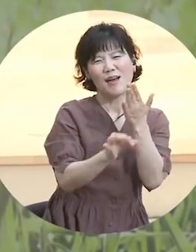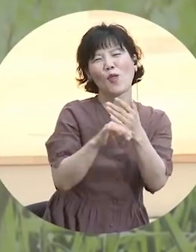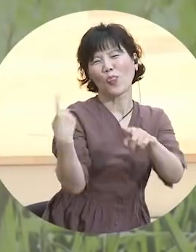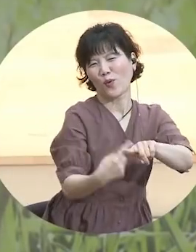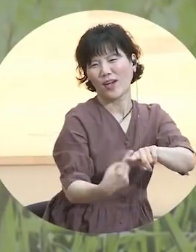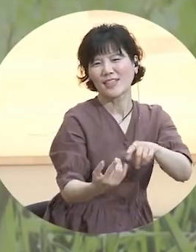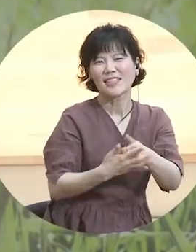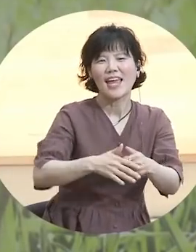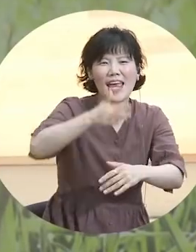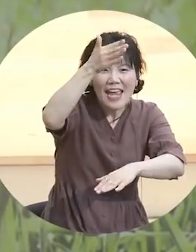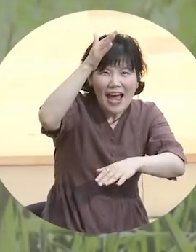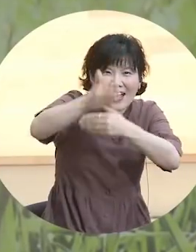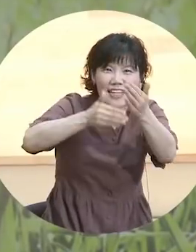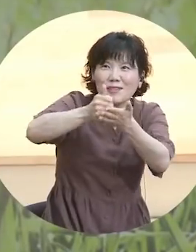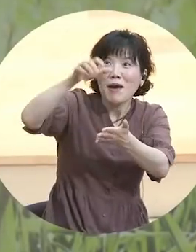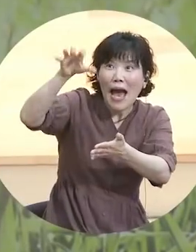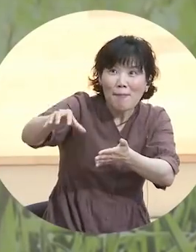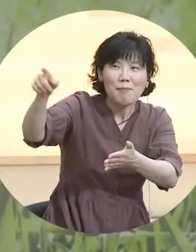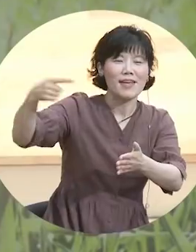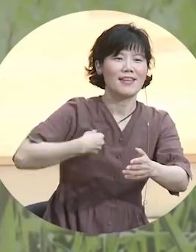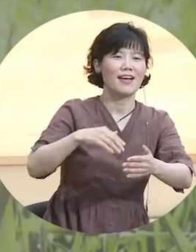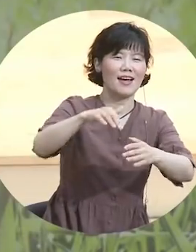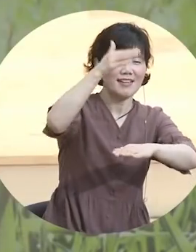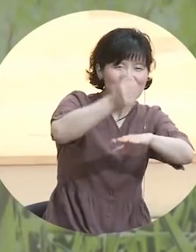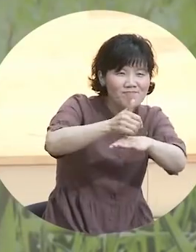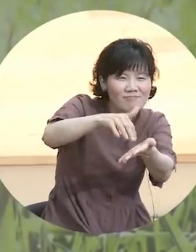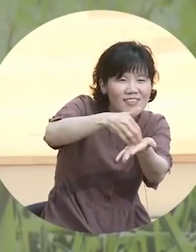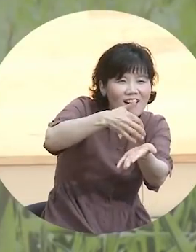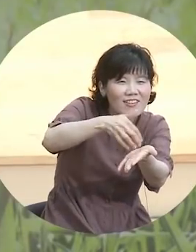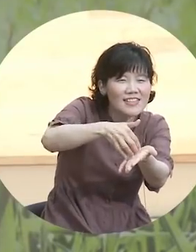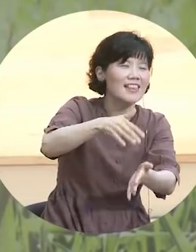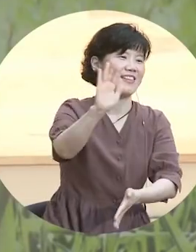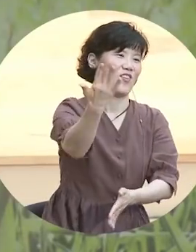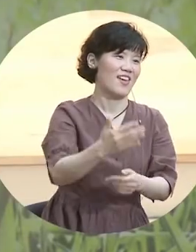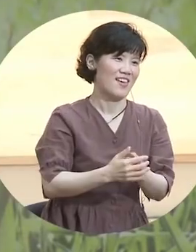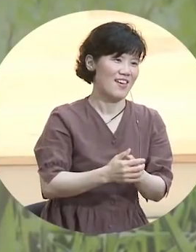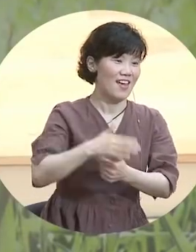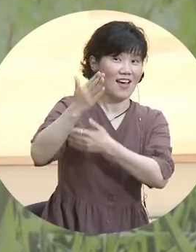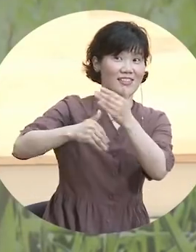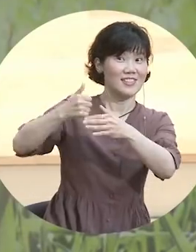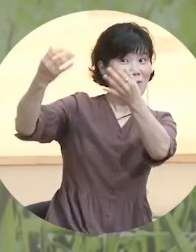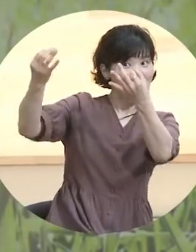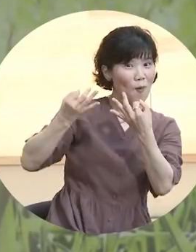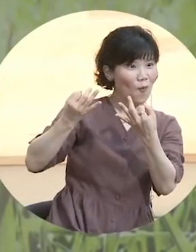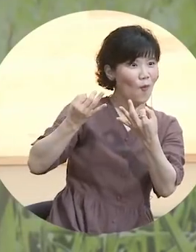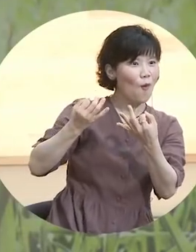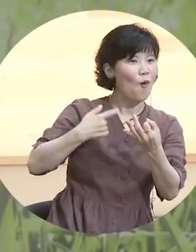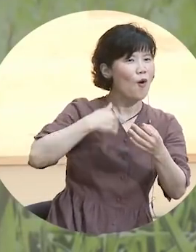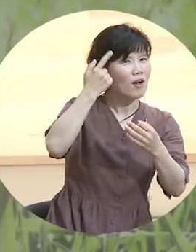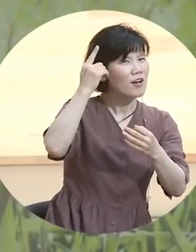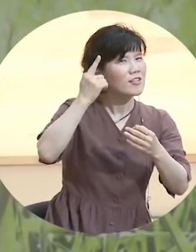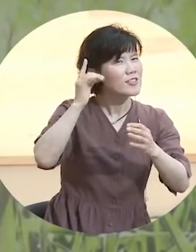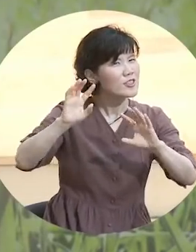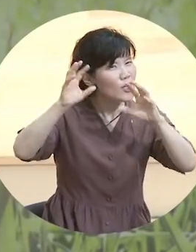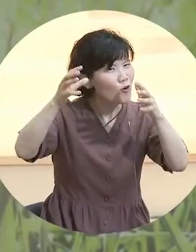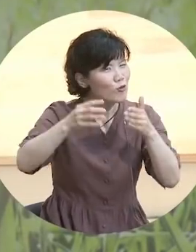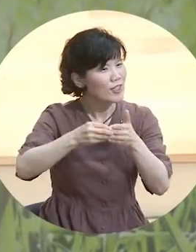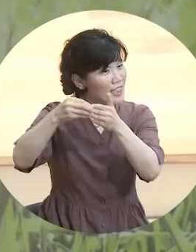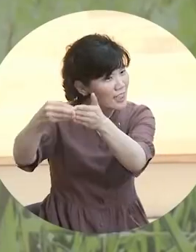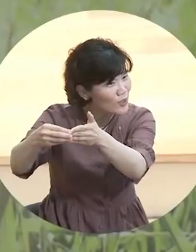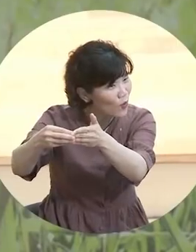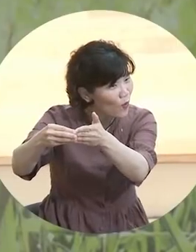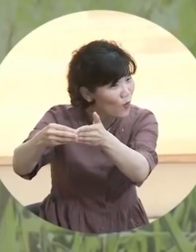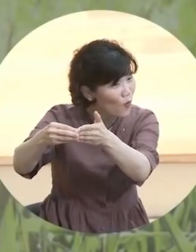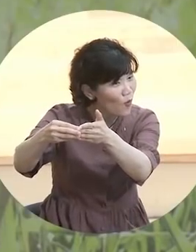되는데 저는요, 와, 하나님이 진짜 우리를 천국으로 인도하시는구나,